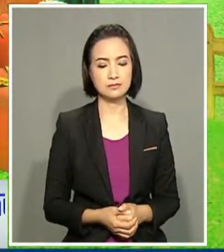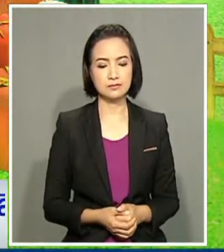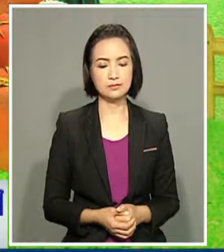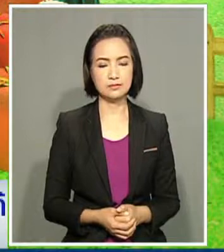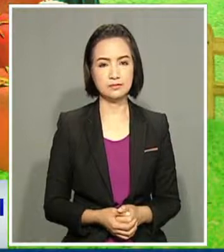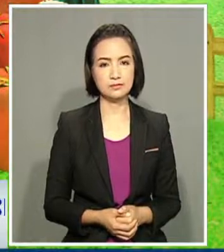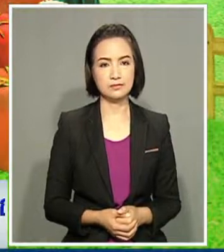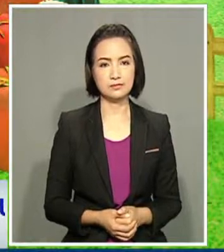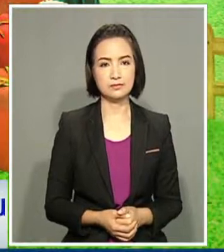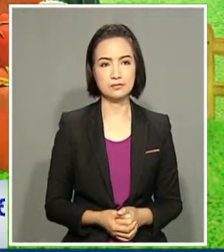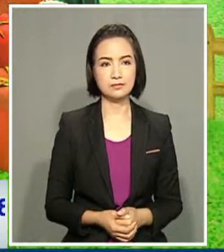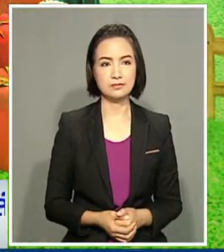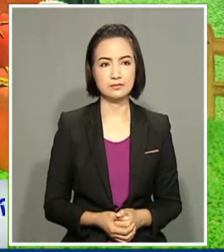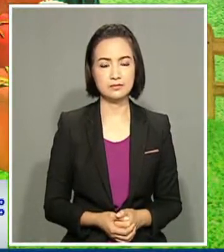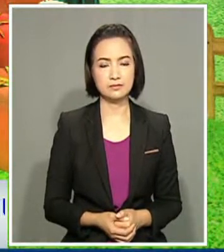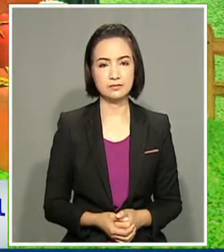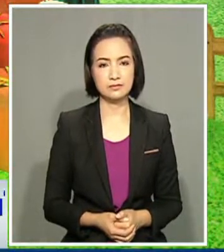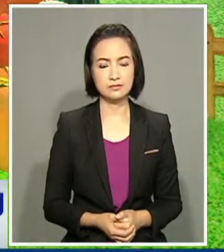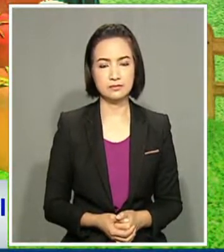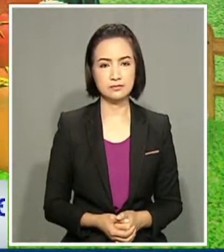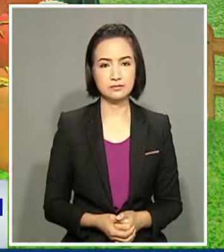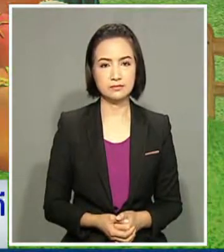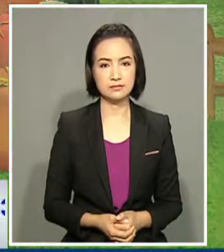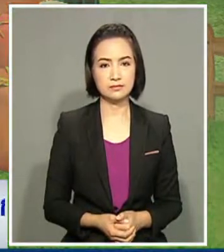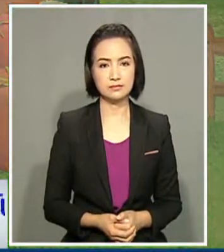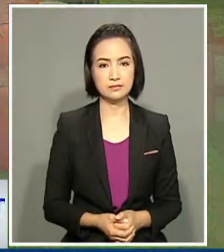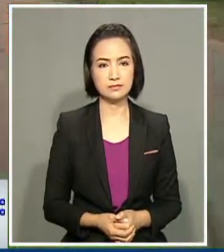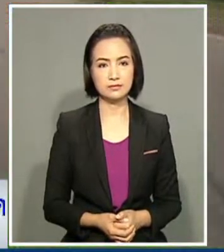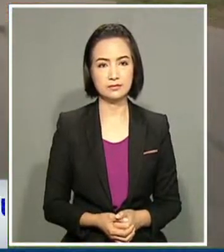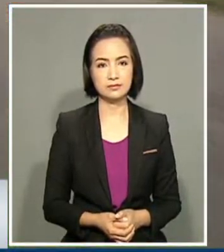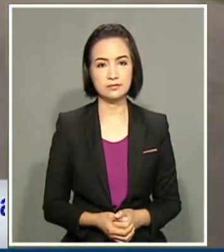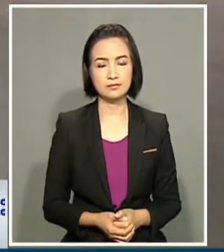คือนโยบายธกส.